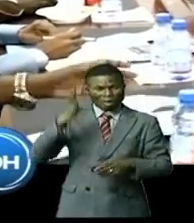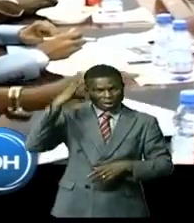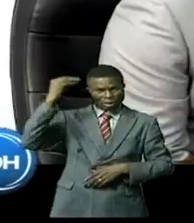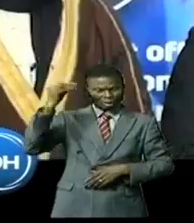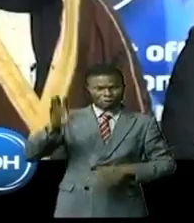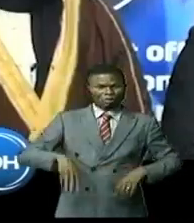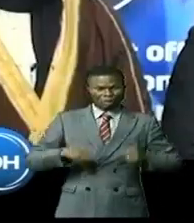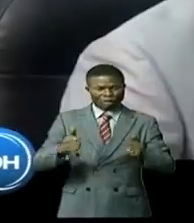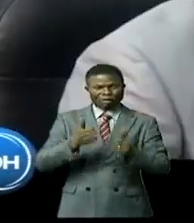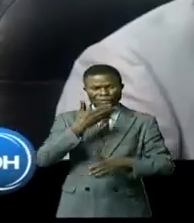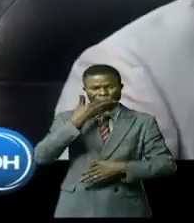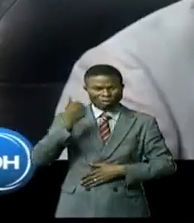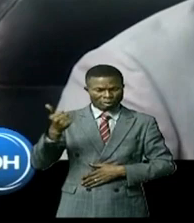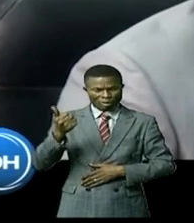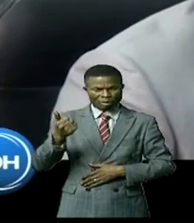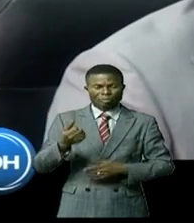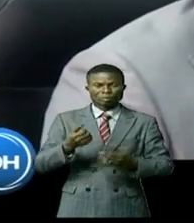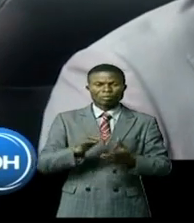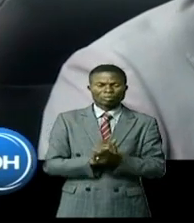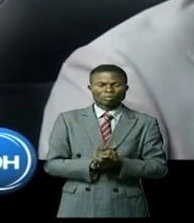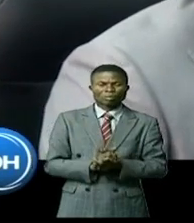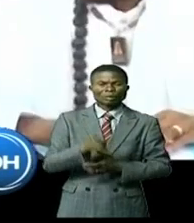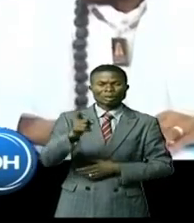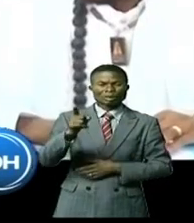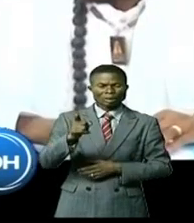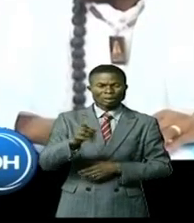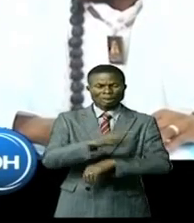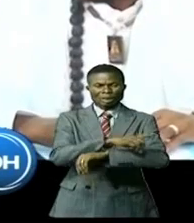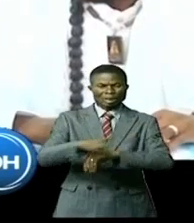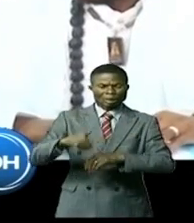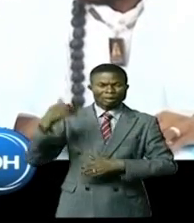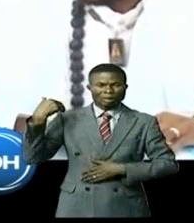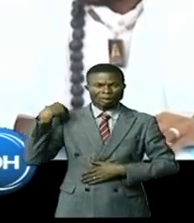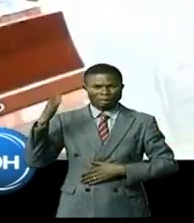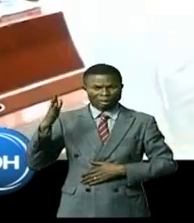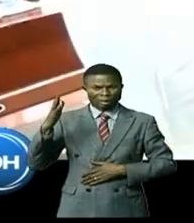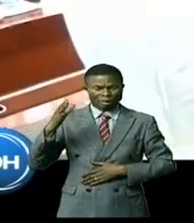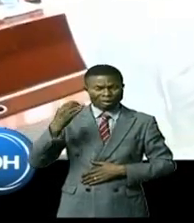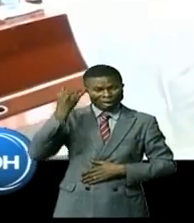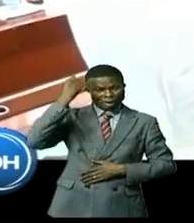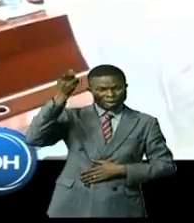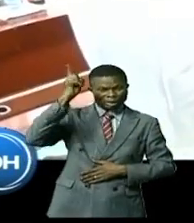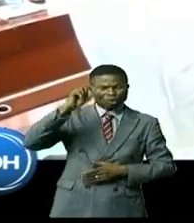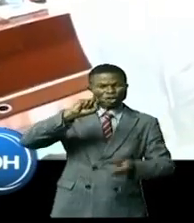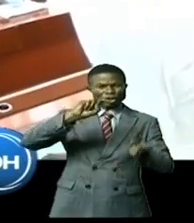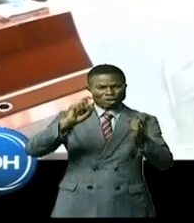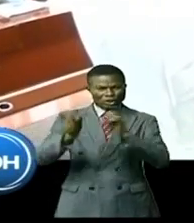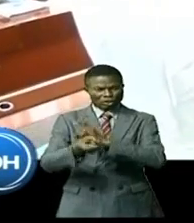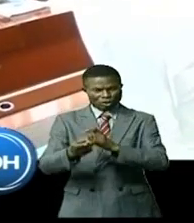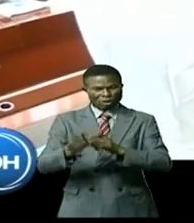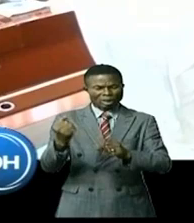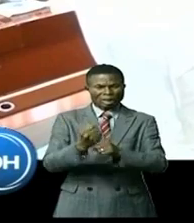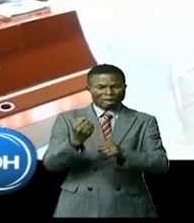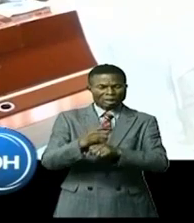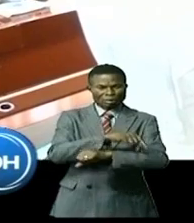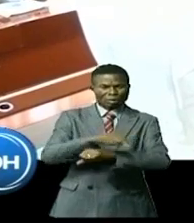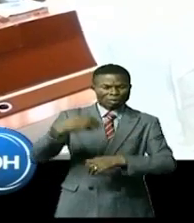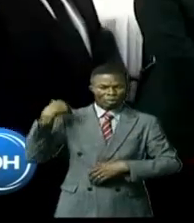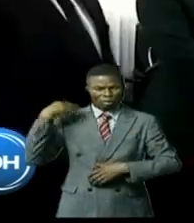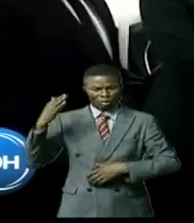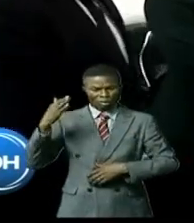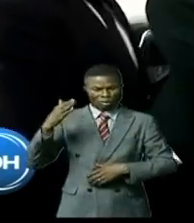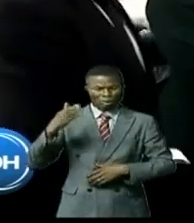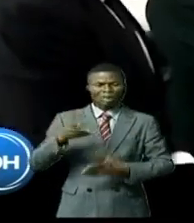vivre. Rappelons que les réformes de l'administration publique visent la modernisation des services publics, l'amélioration